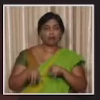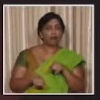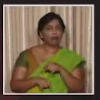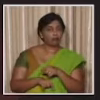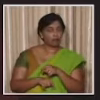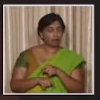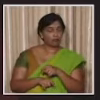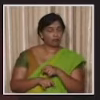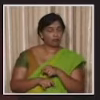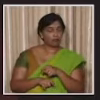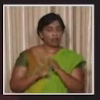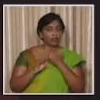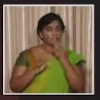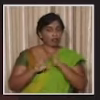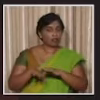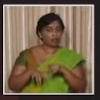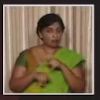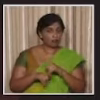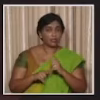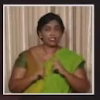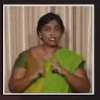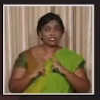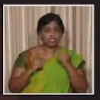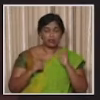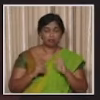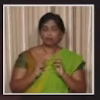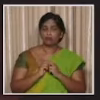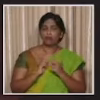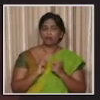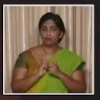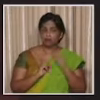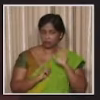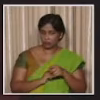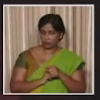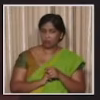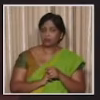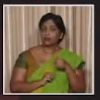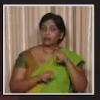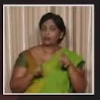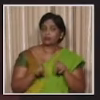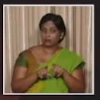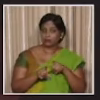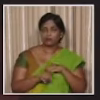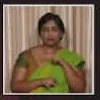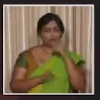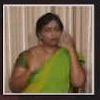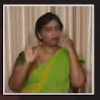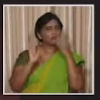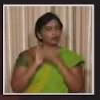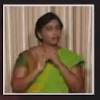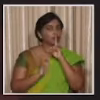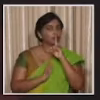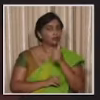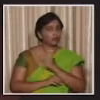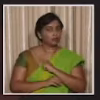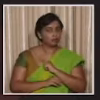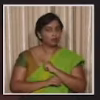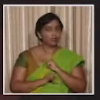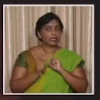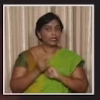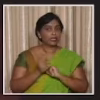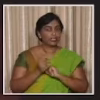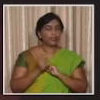දූදරුවන්ගේ ඒ සිසු දූදරුවන්ගේ ජීවිත තමයි අනතුරට ලක් වෙන්නේ. ඒ වගේ මම ඔබතුමාගේ අවධානය යොමු කරන්න කැමති